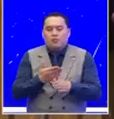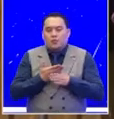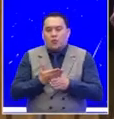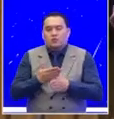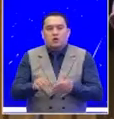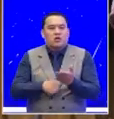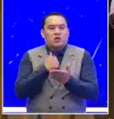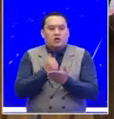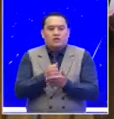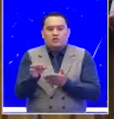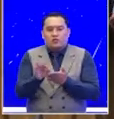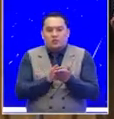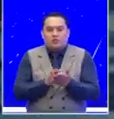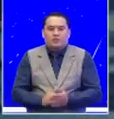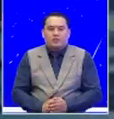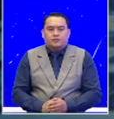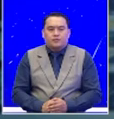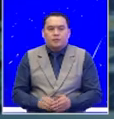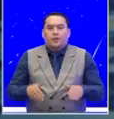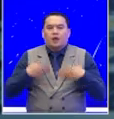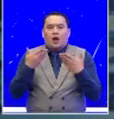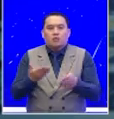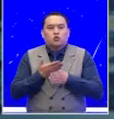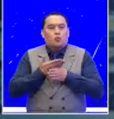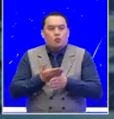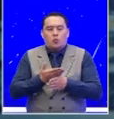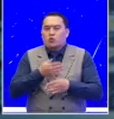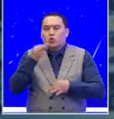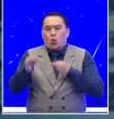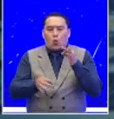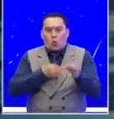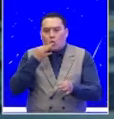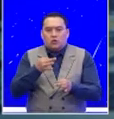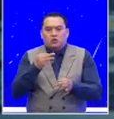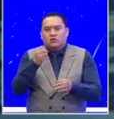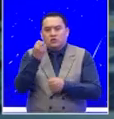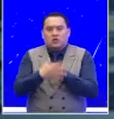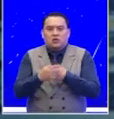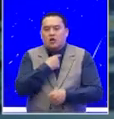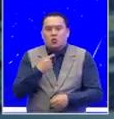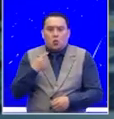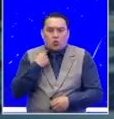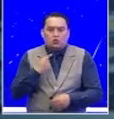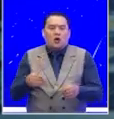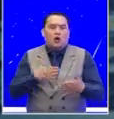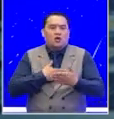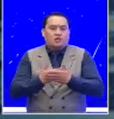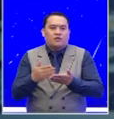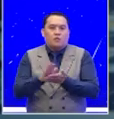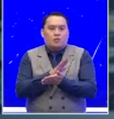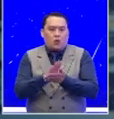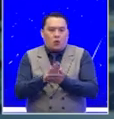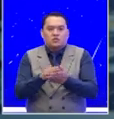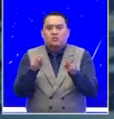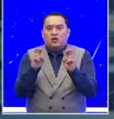А главное, вовремя. Обращаться за помощью можно круглосуточно по телефону колл-центра Талдыкурганского штаба волонтеров. Его